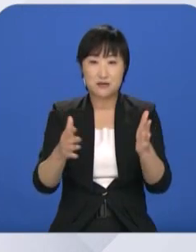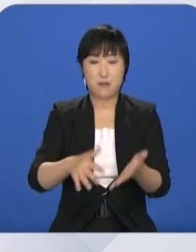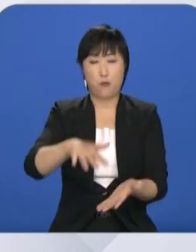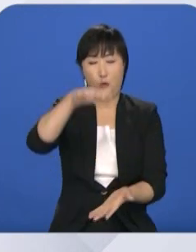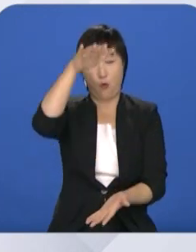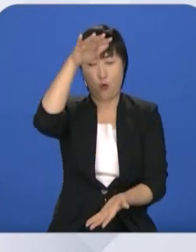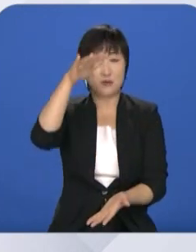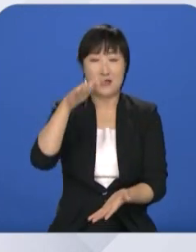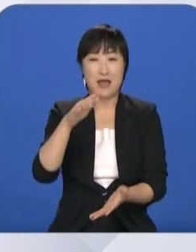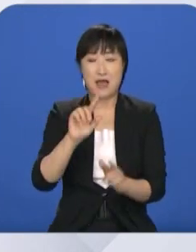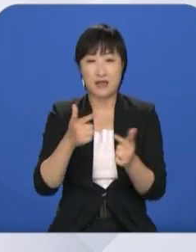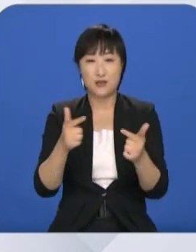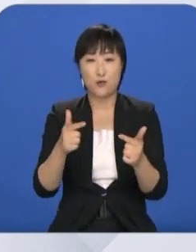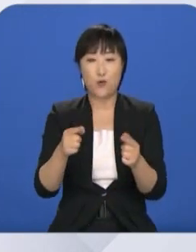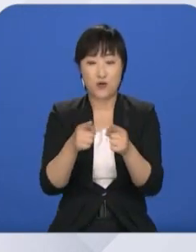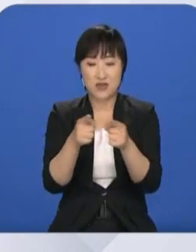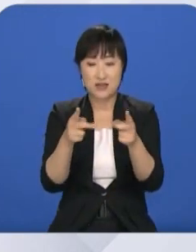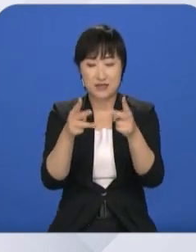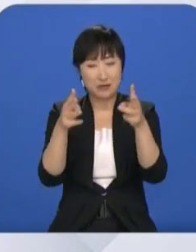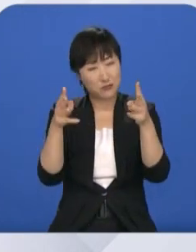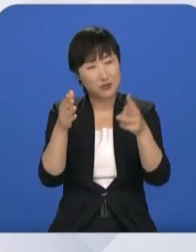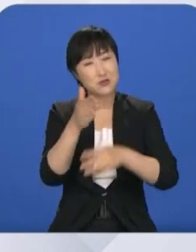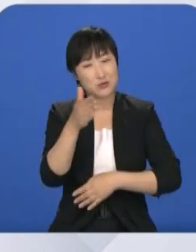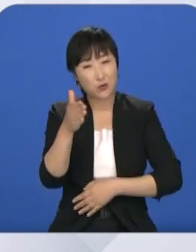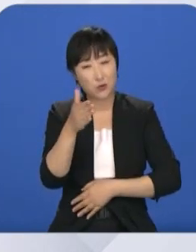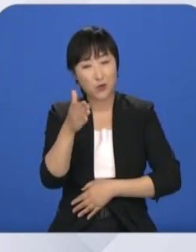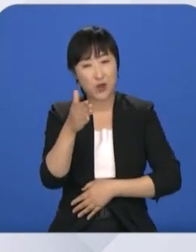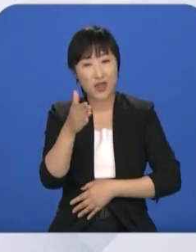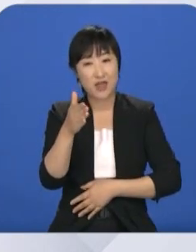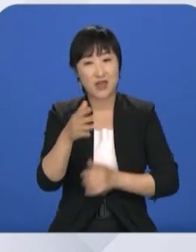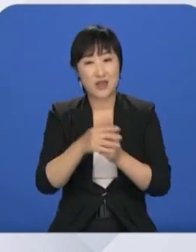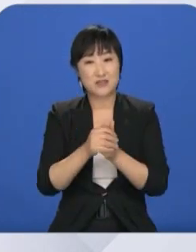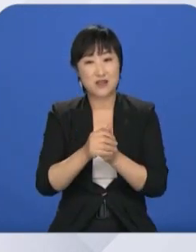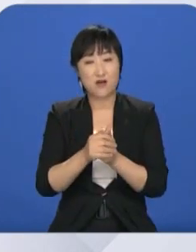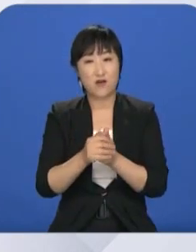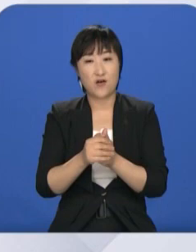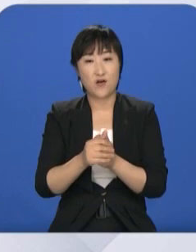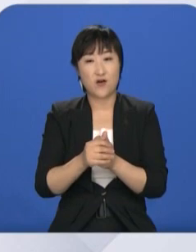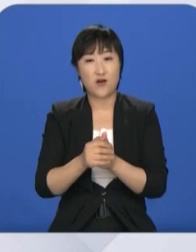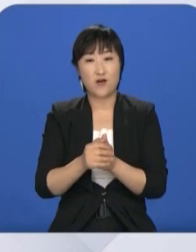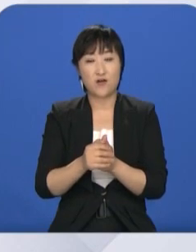몇 층 아파트를 지은 게 아니고 거기에 아,